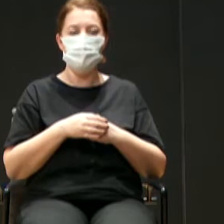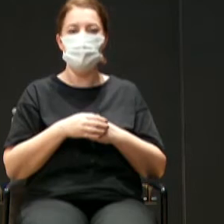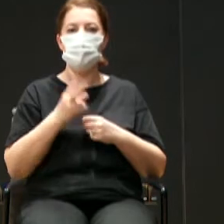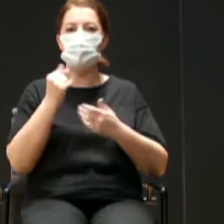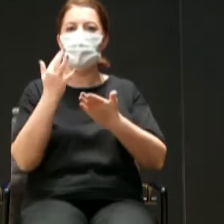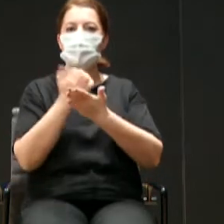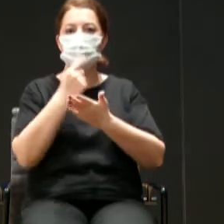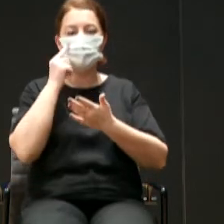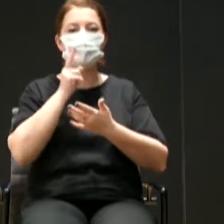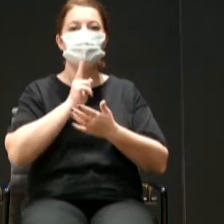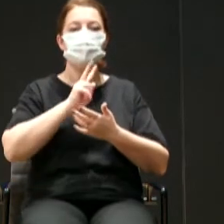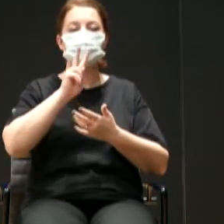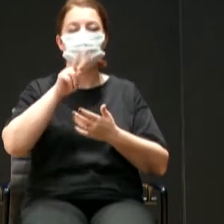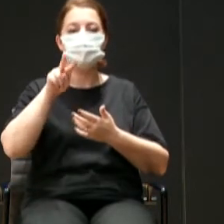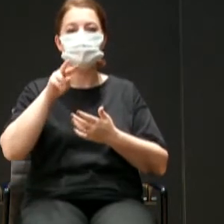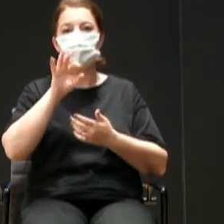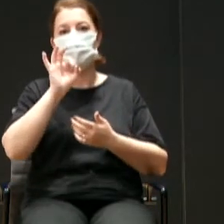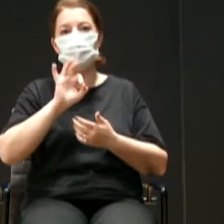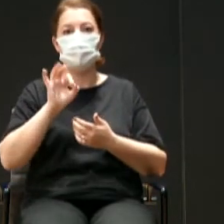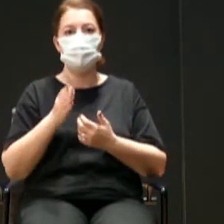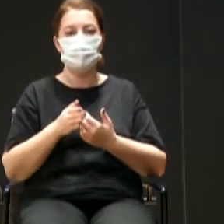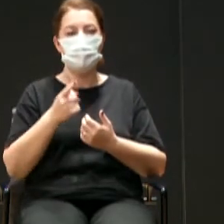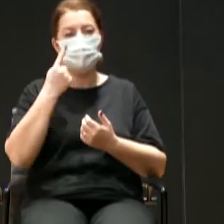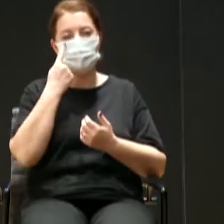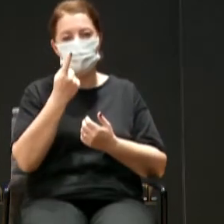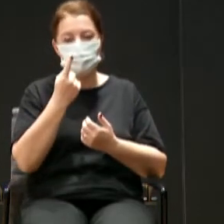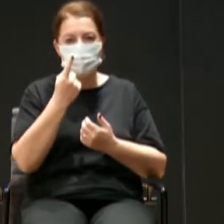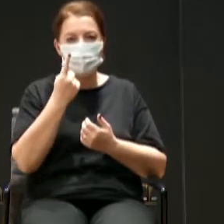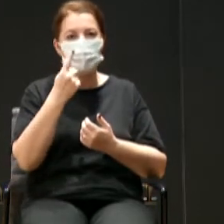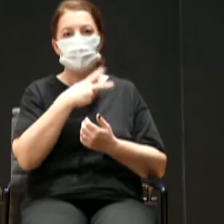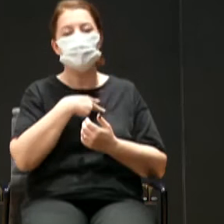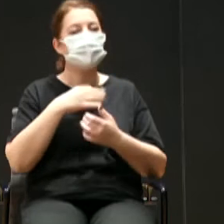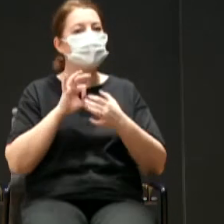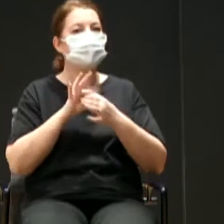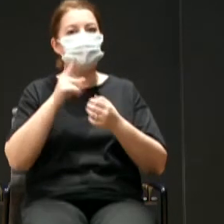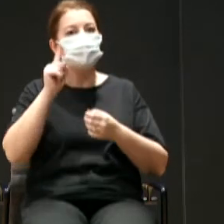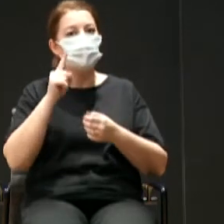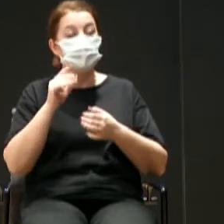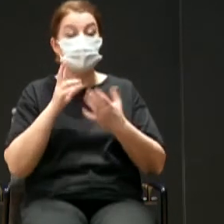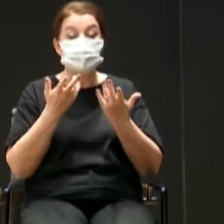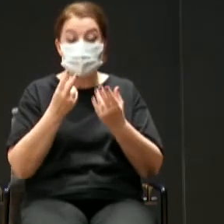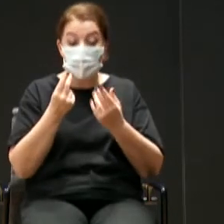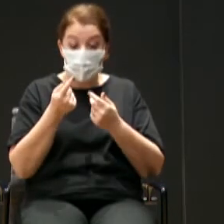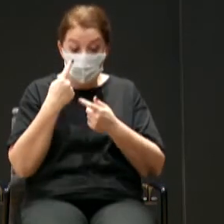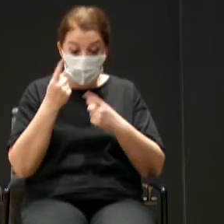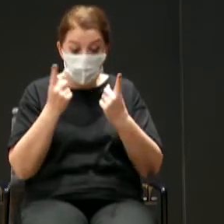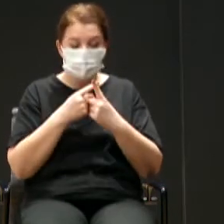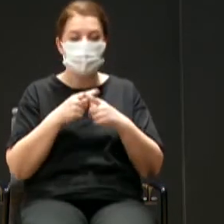geliri 222 milyon. Bakın görün bir belediye nasıl yönetiliyormuş, nasıl finans yapılıyormuş.